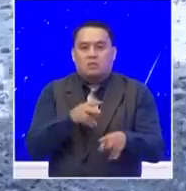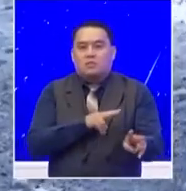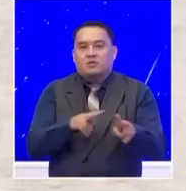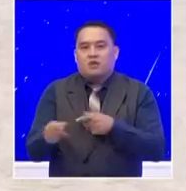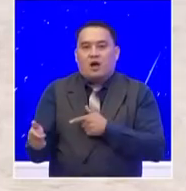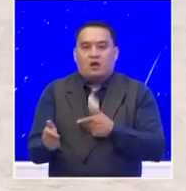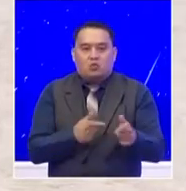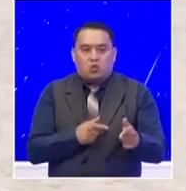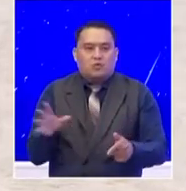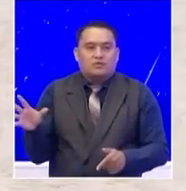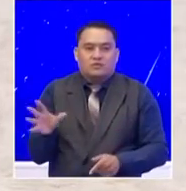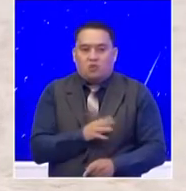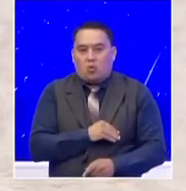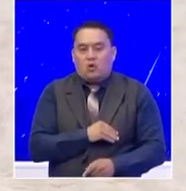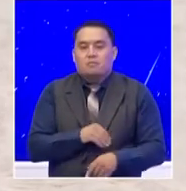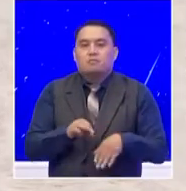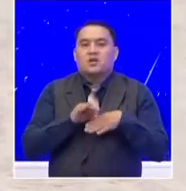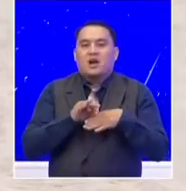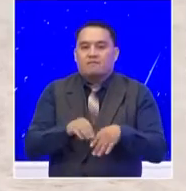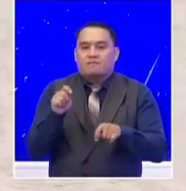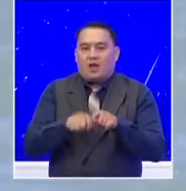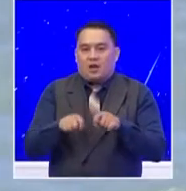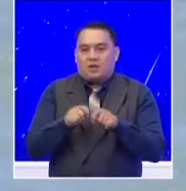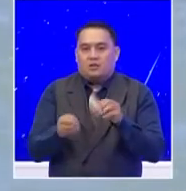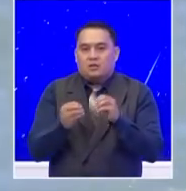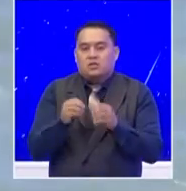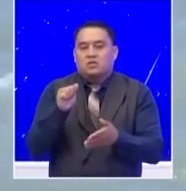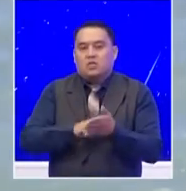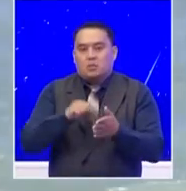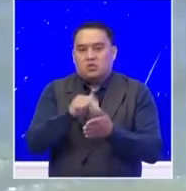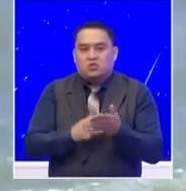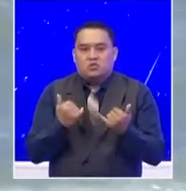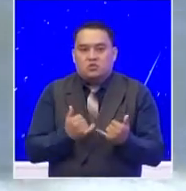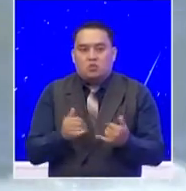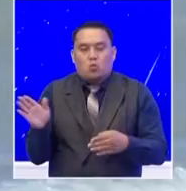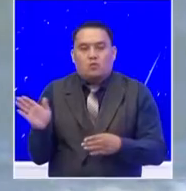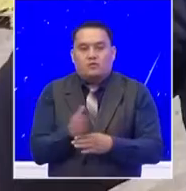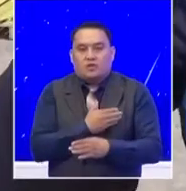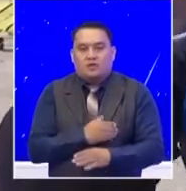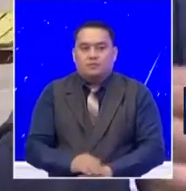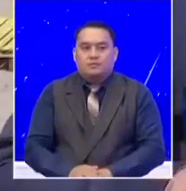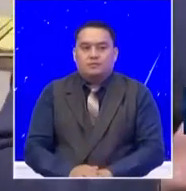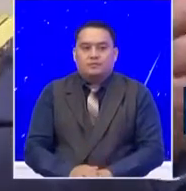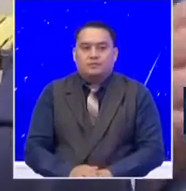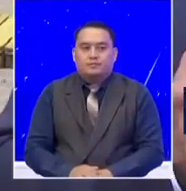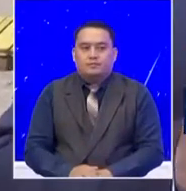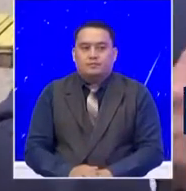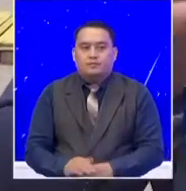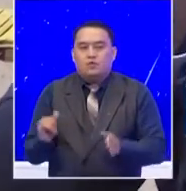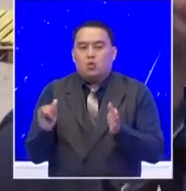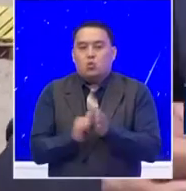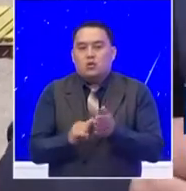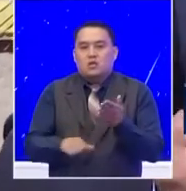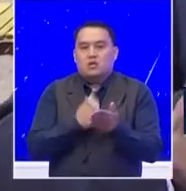осмотрели готовность всех баз отдыха. В ходе проверки было сделано 10 замечаний. На сегодня они все устранены. По постановлению главного санитарного